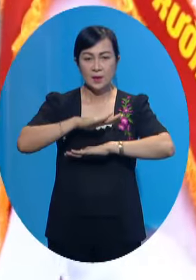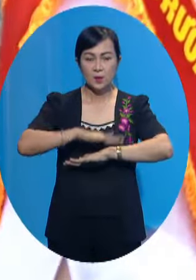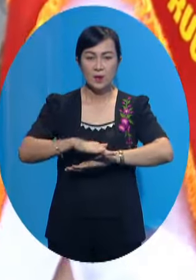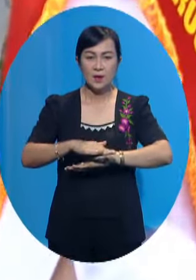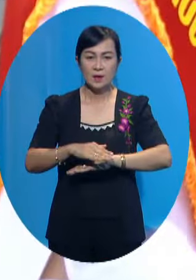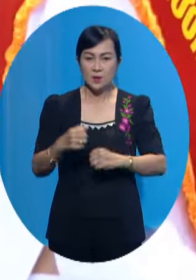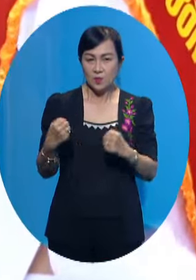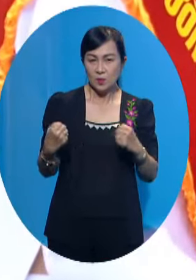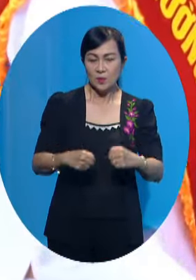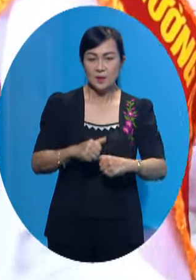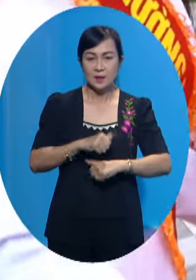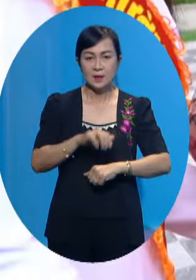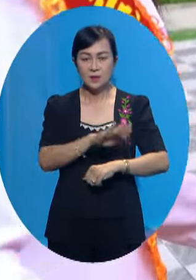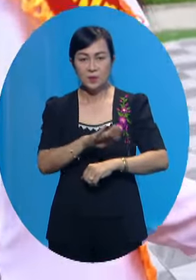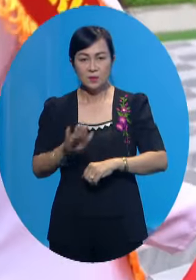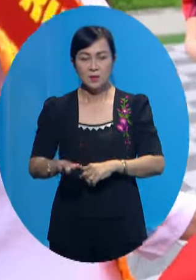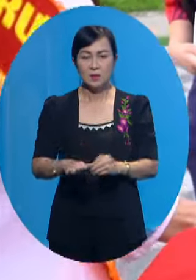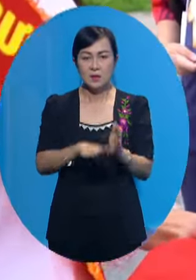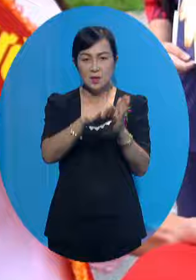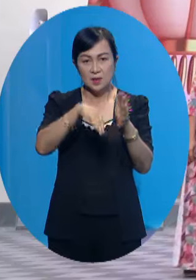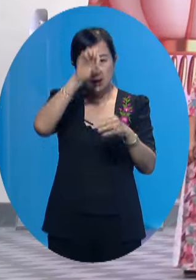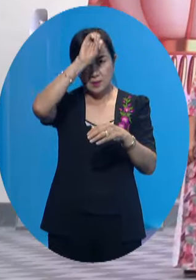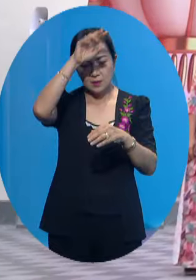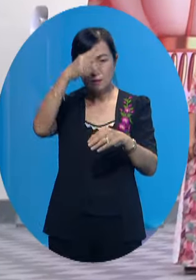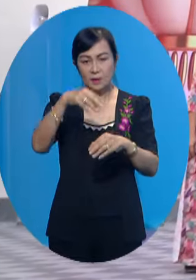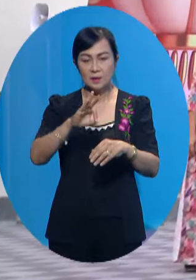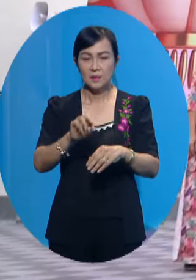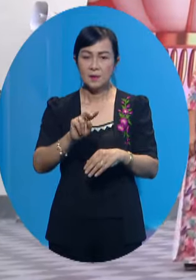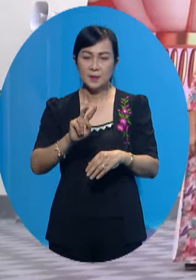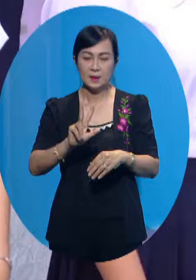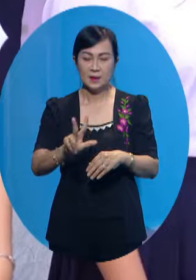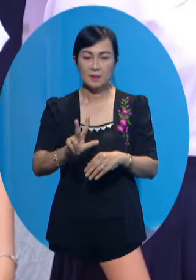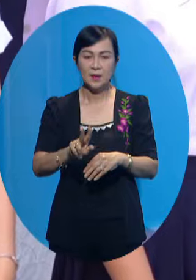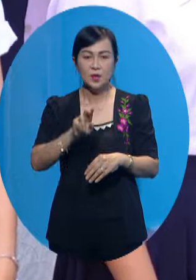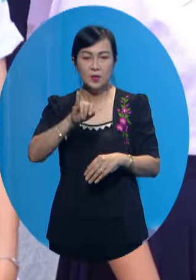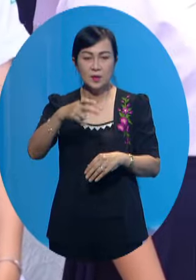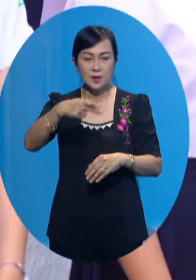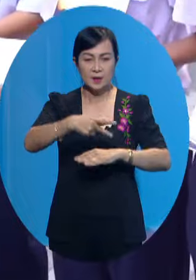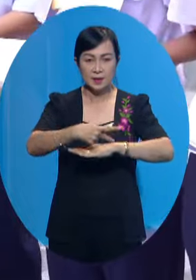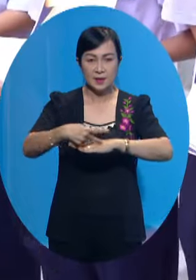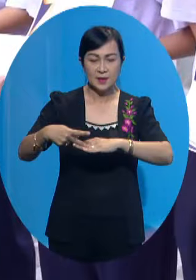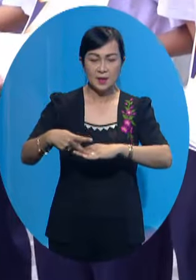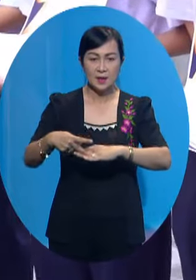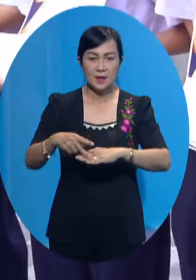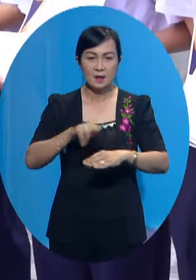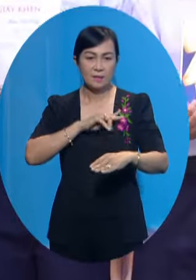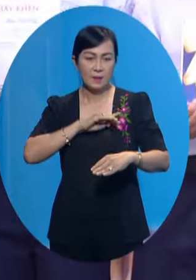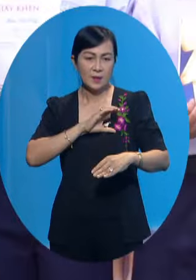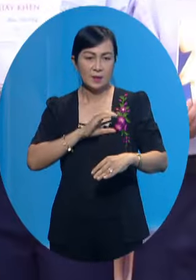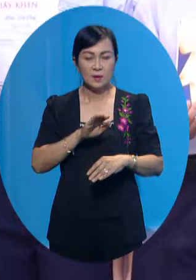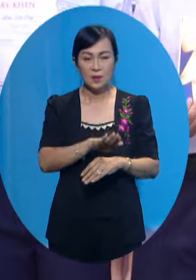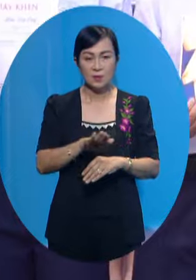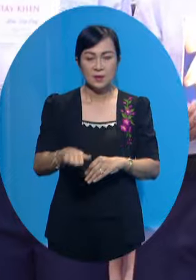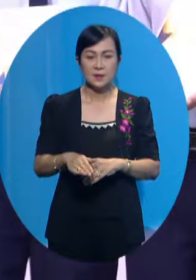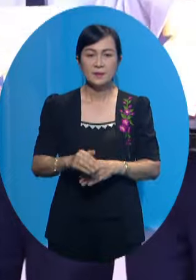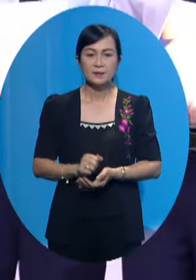phản ánh sự nỗ lực của thầy trò trong việc thực hiện chương trình giáo dục phổ thông năm 2018, chú trọng rèn luyện kỹ năng, hình thành phẩm chất cho học sinh.